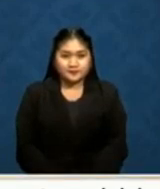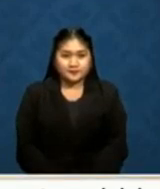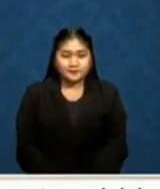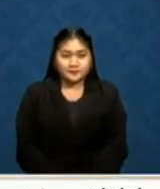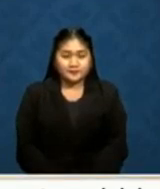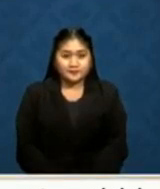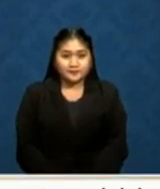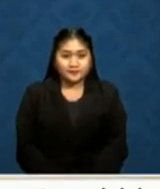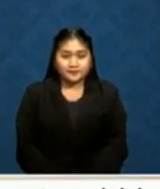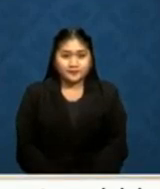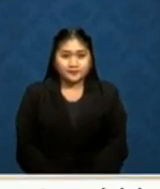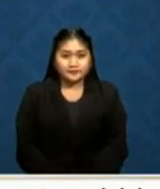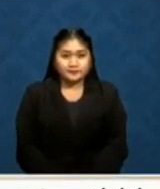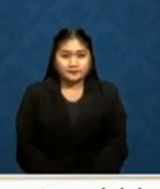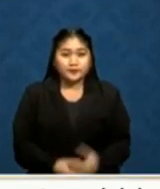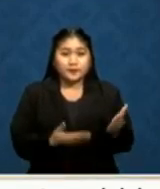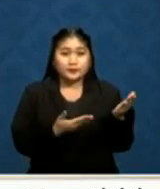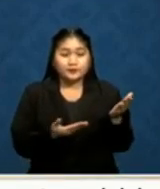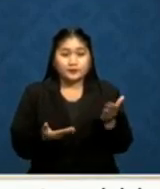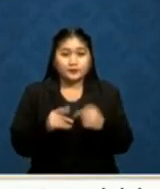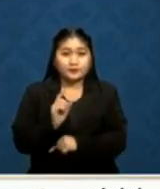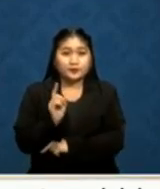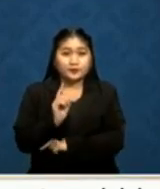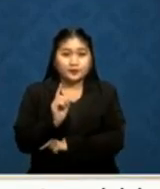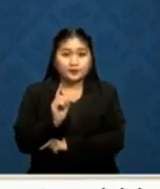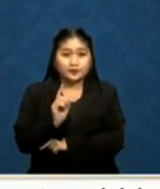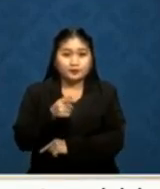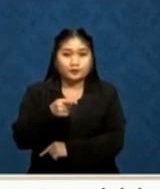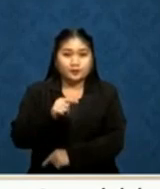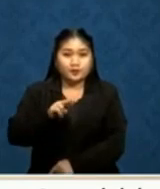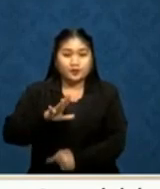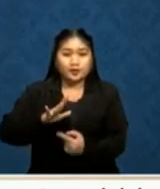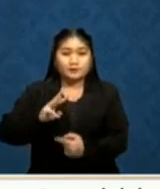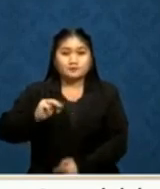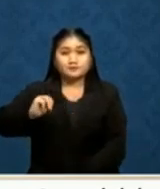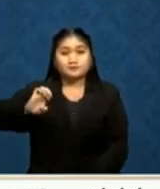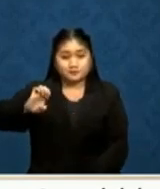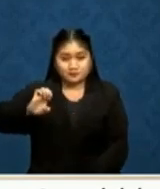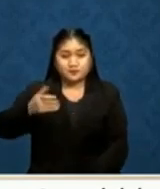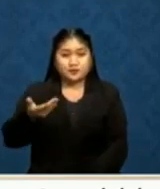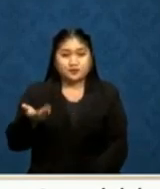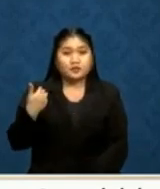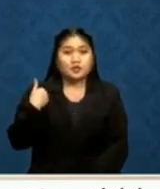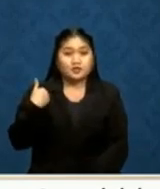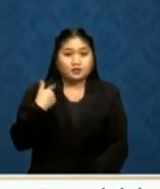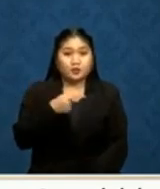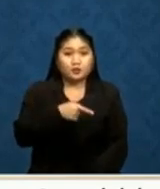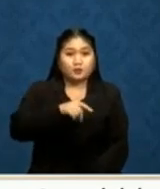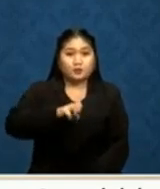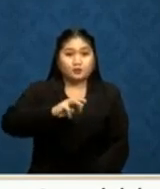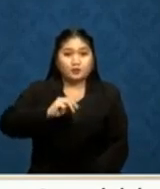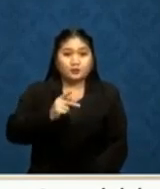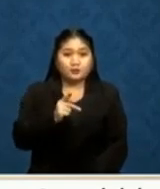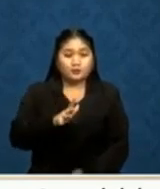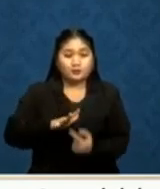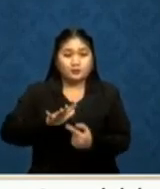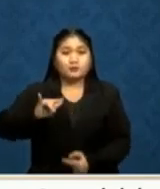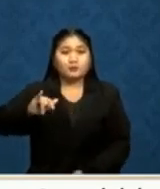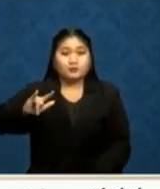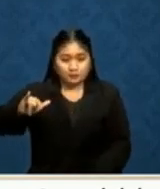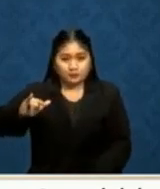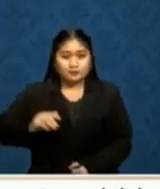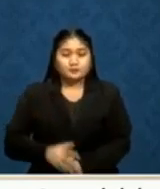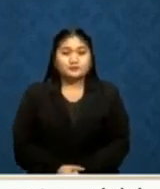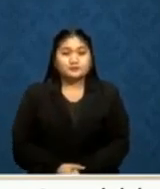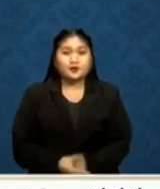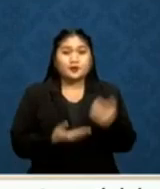ครับต่อไปท่านปารมีวัยจงเจริญตามด้วยท่านพิมพ์การกิรติวิลาปกรณ์นะ